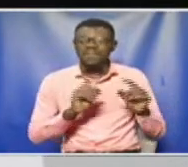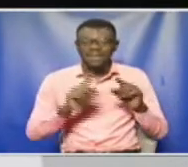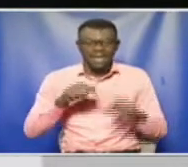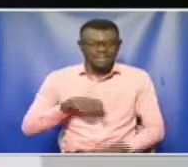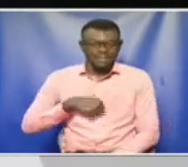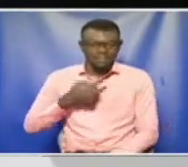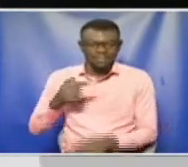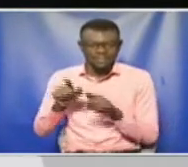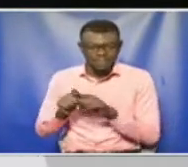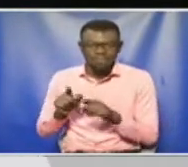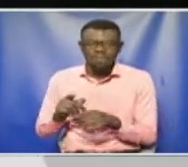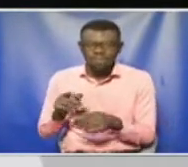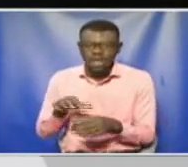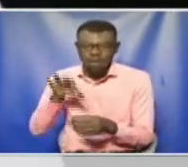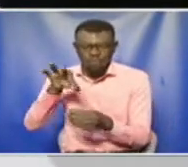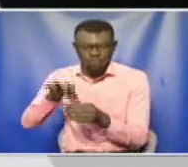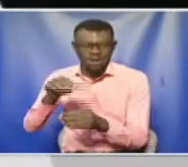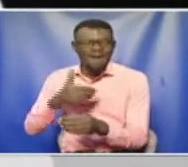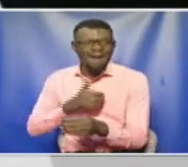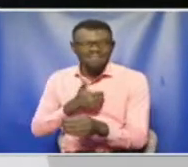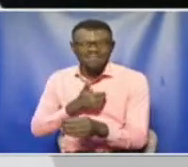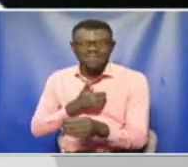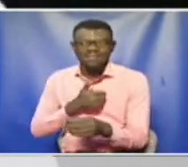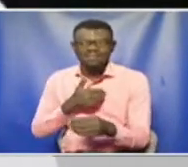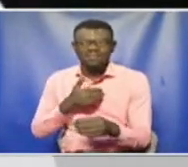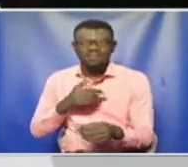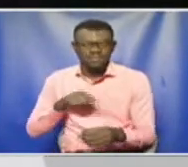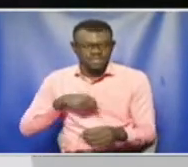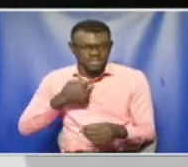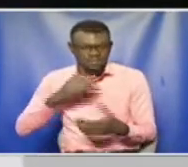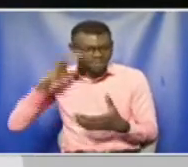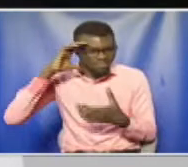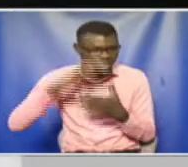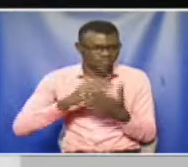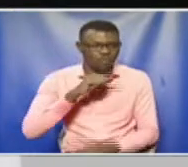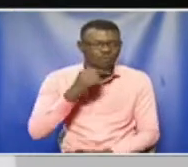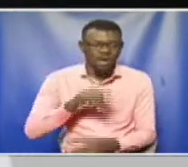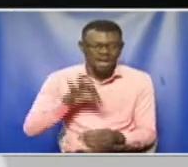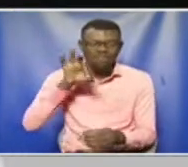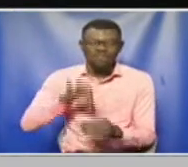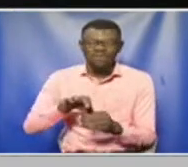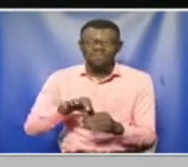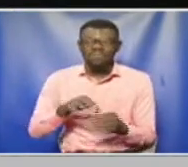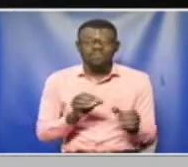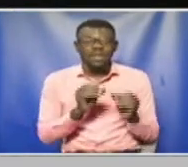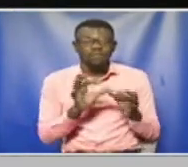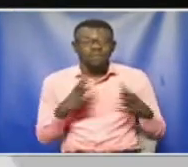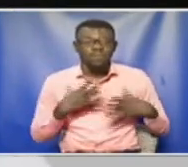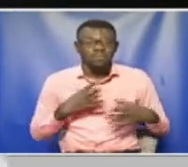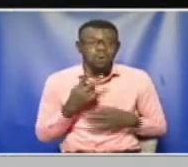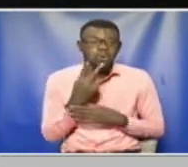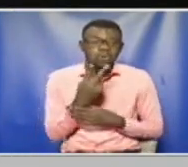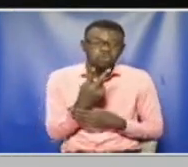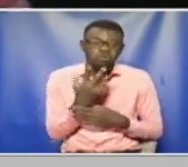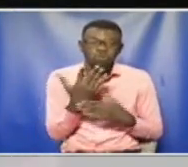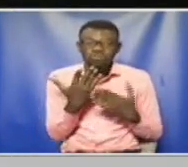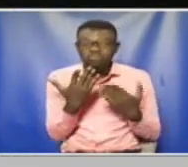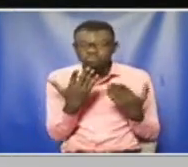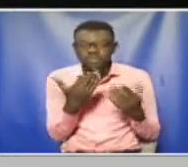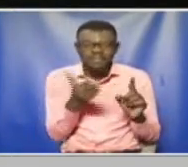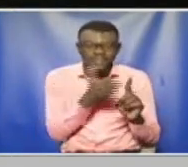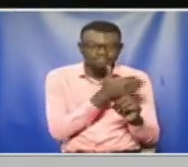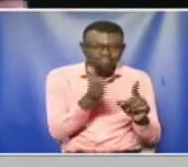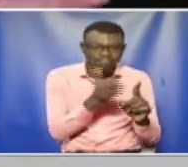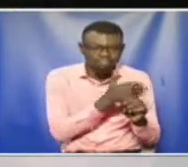mimi kura yangu si nitaweka pahali ya mtu mimi nitaamini. Na kama kuna mtu mmoja ama wawili watanisikiza, si nitawaambia